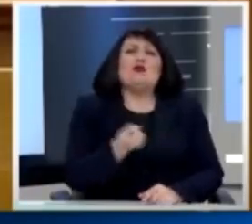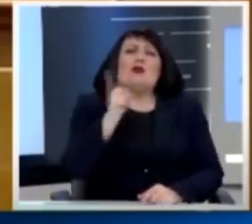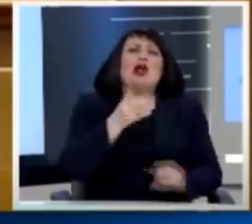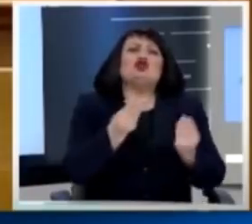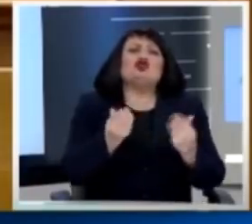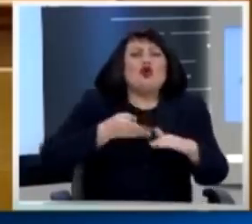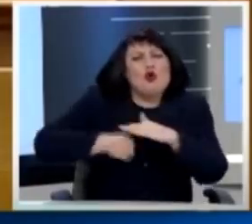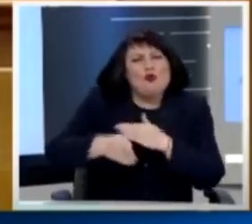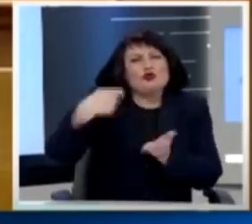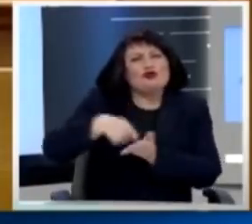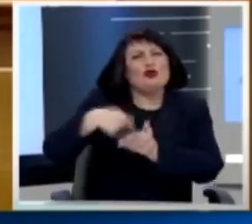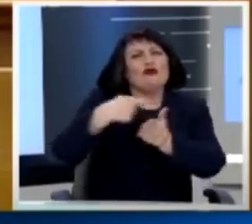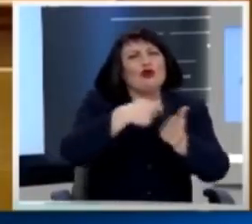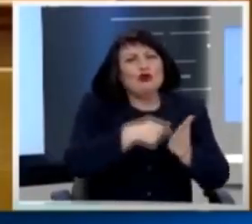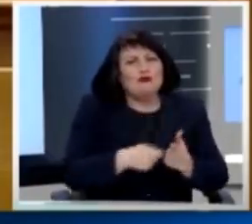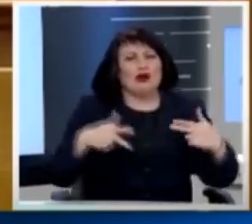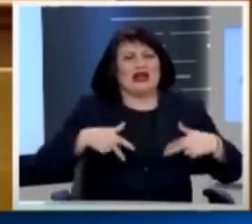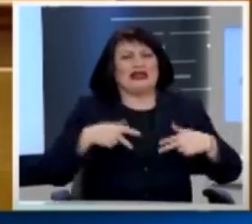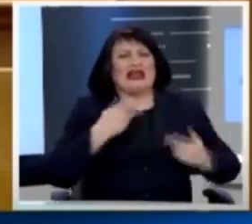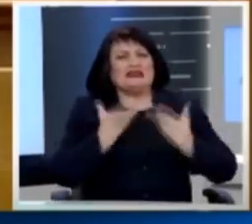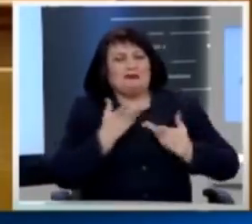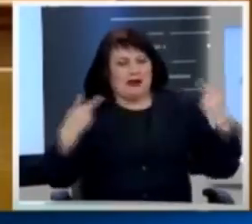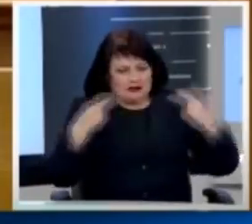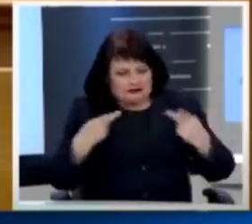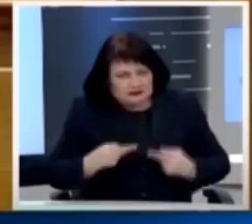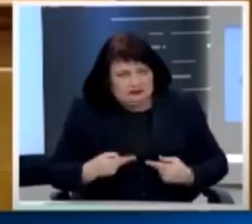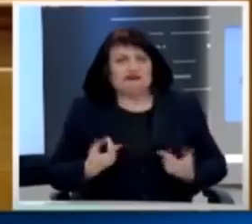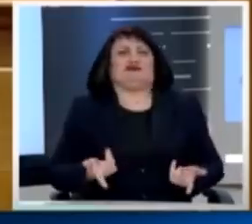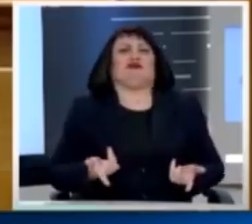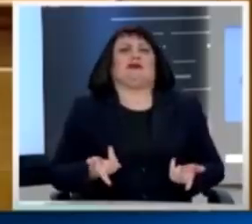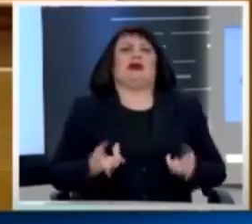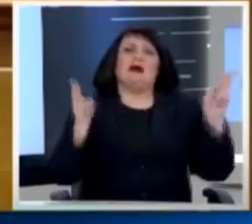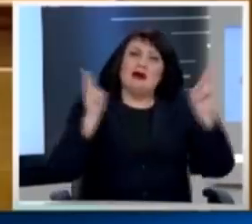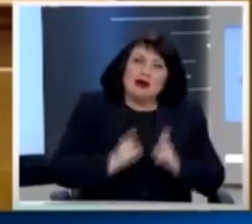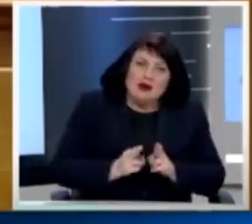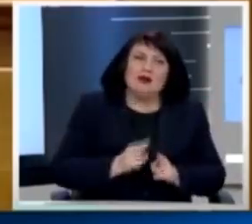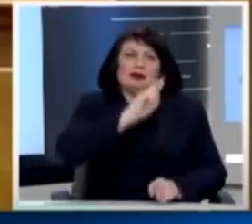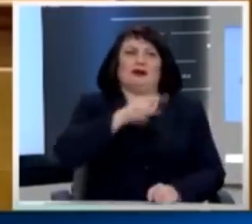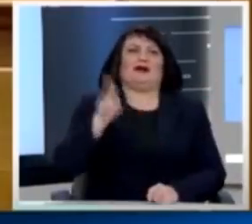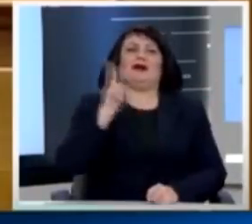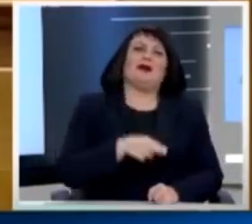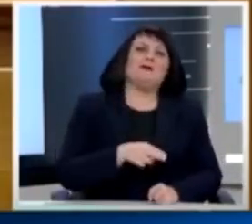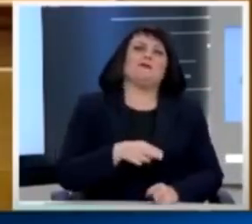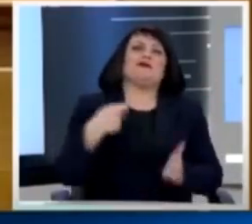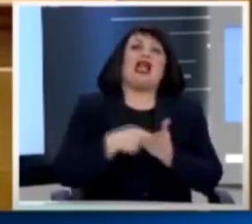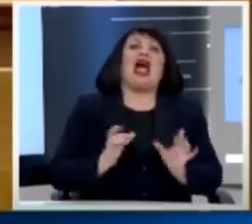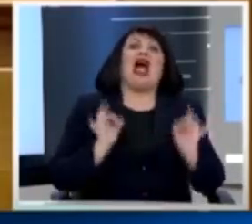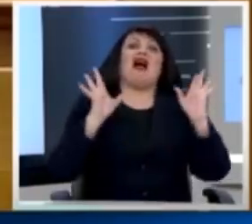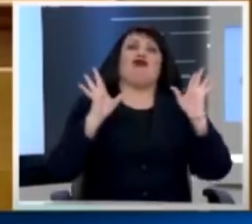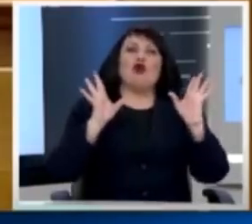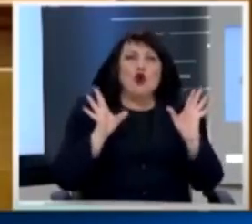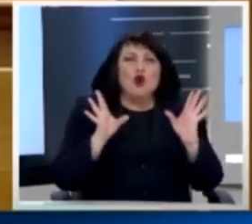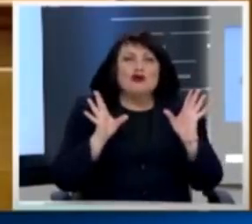φόρων, τις περικοπές στις κρατικές δαπάνες, τη μείωση έως και κατάργηση του όποιου αφορολόγητου